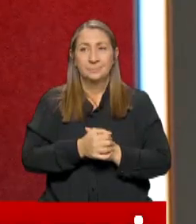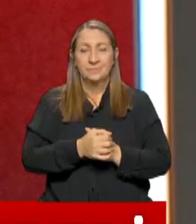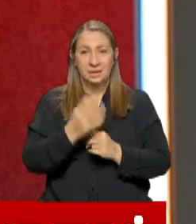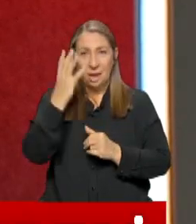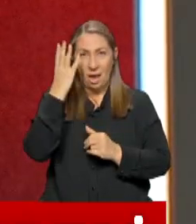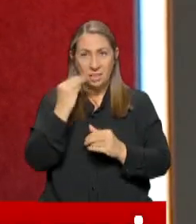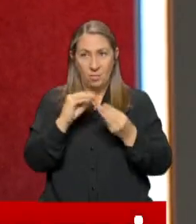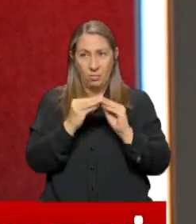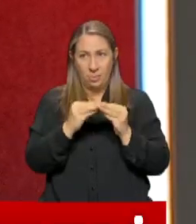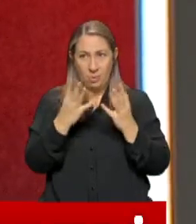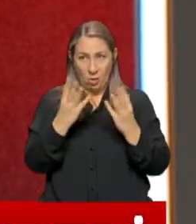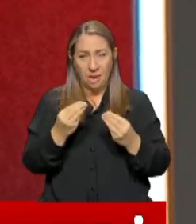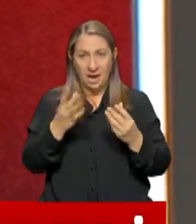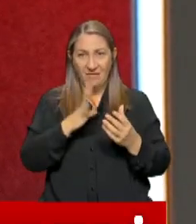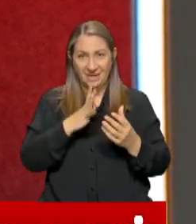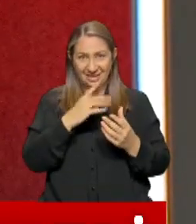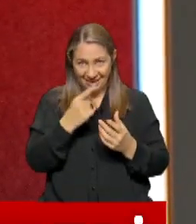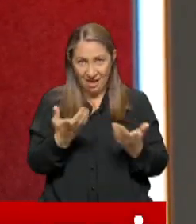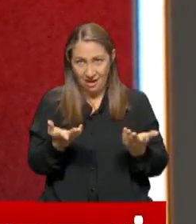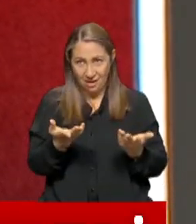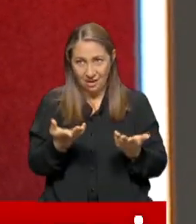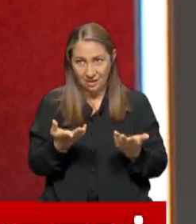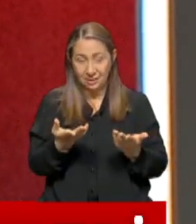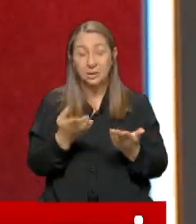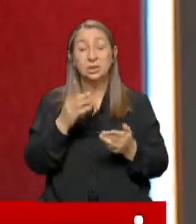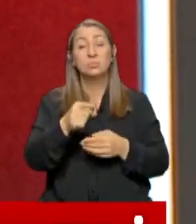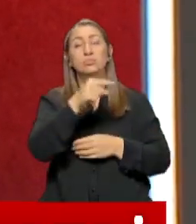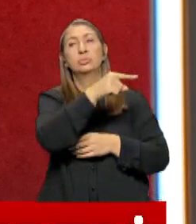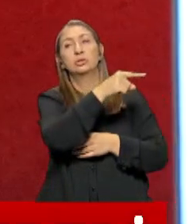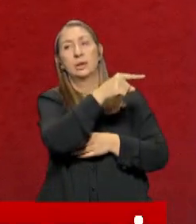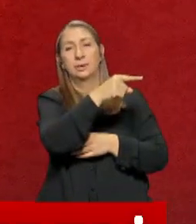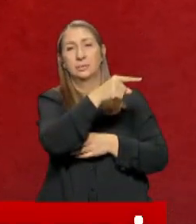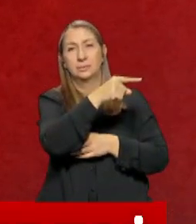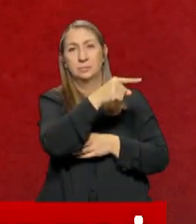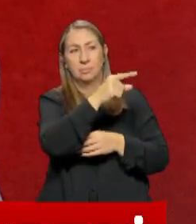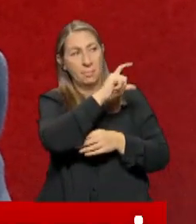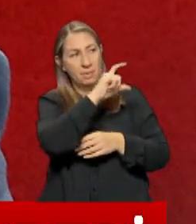anlama özürlü olanlar var dedi ya Evet şimdi burada